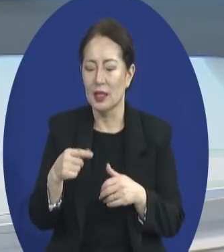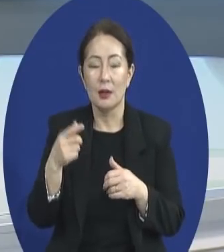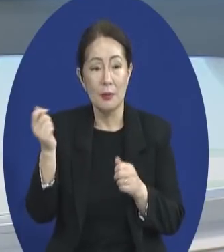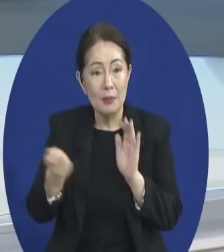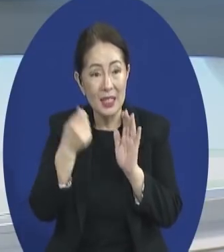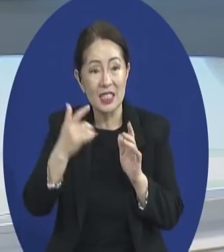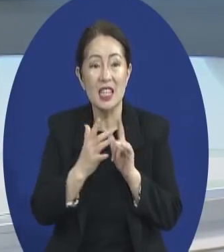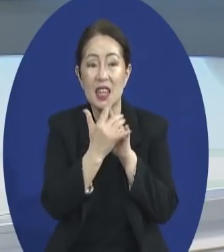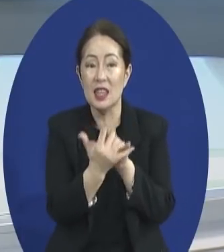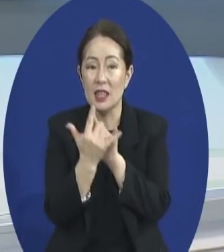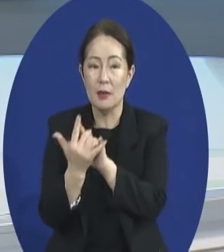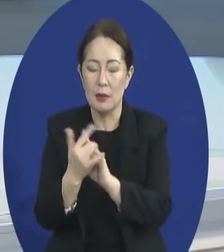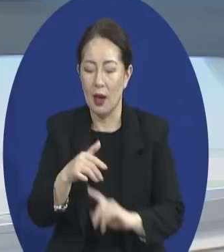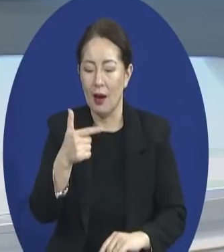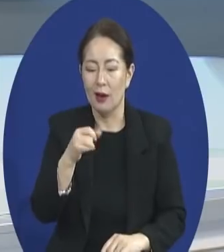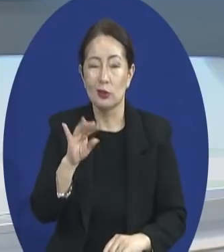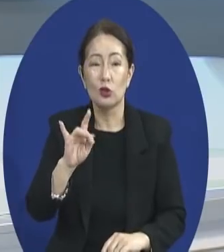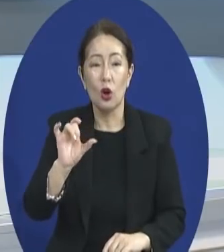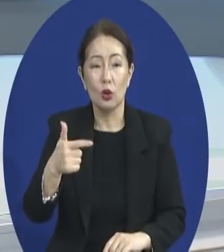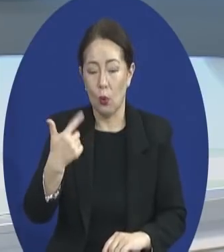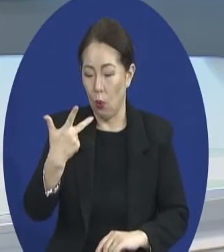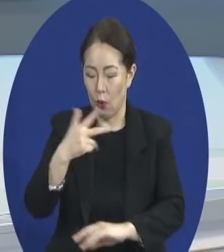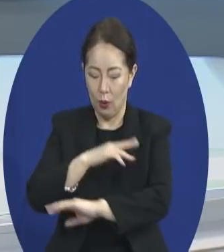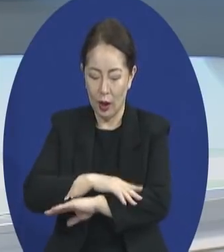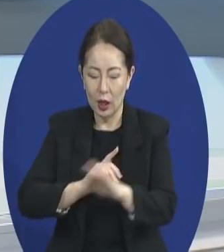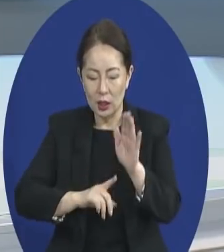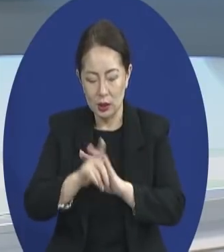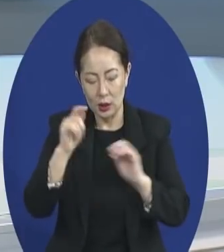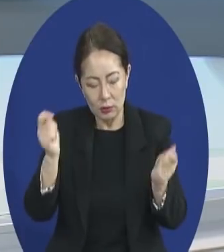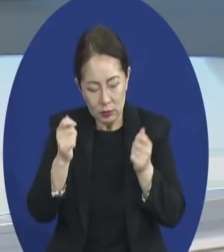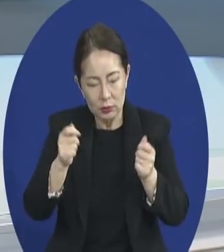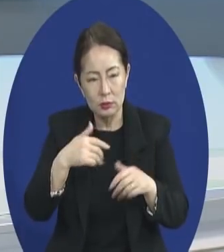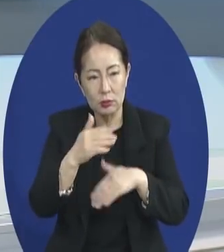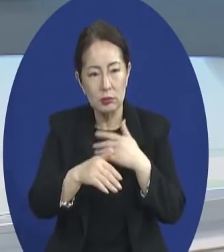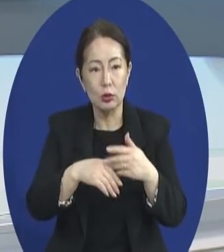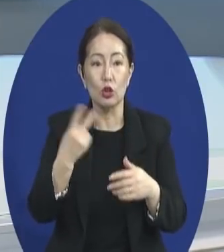Тэрээр 3 дугаар ангиас эхлэн мал маллах арга ухаанд суралцж 20 гаруй жил мал маллаж байна.